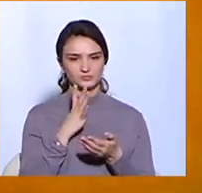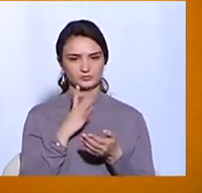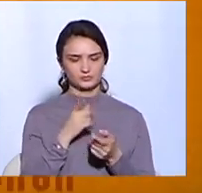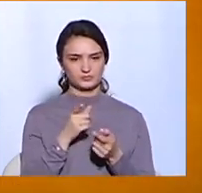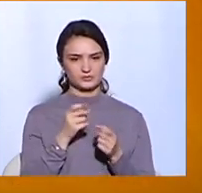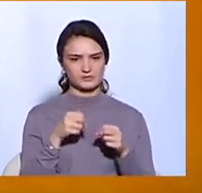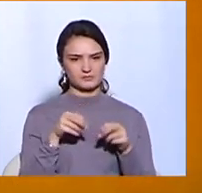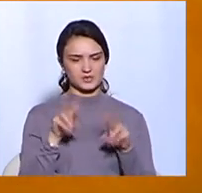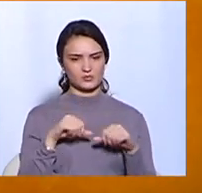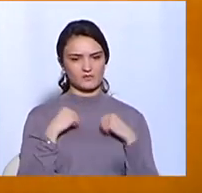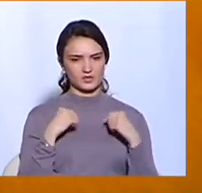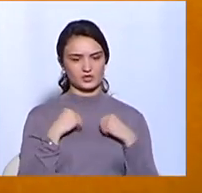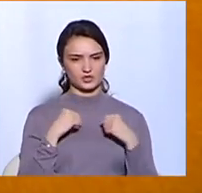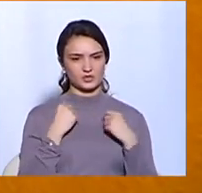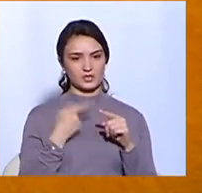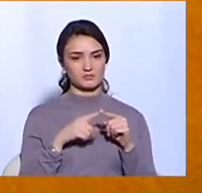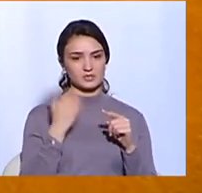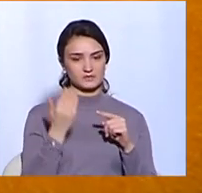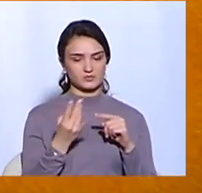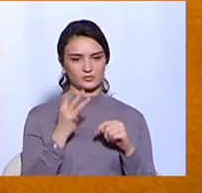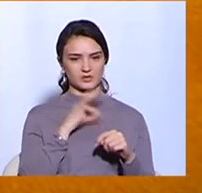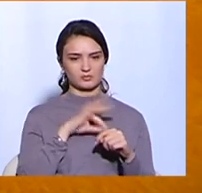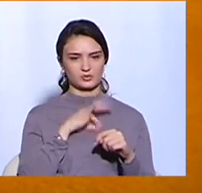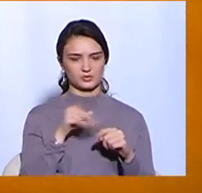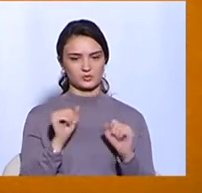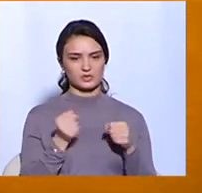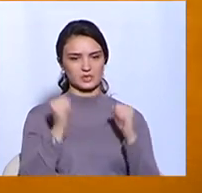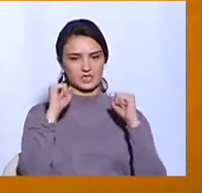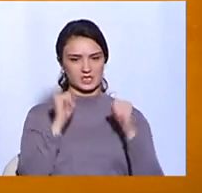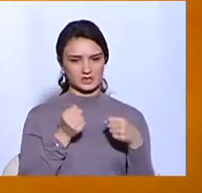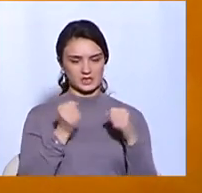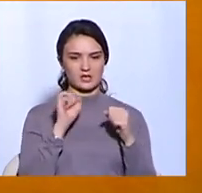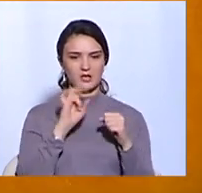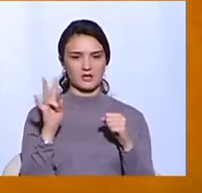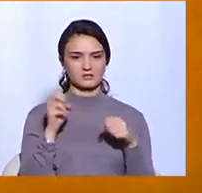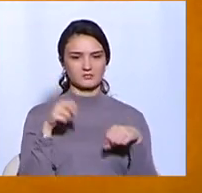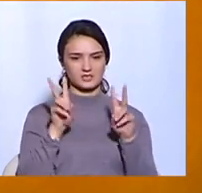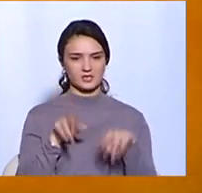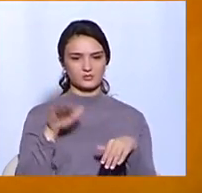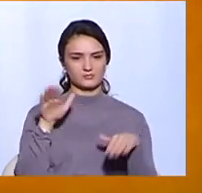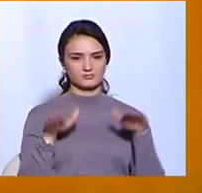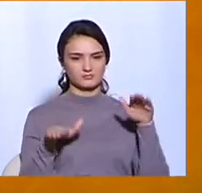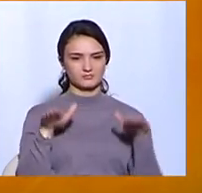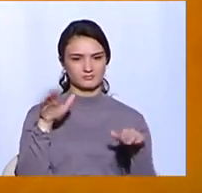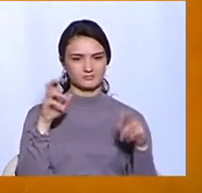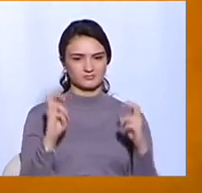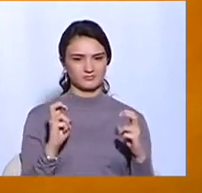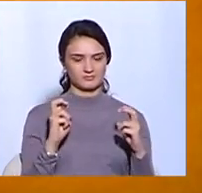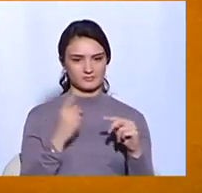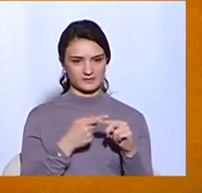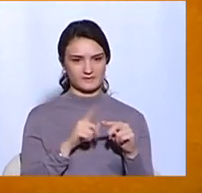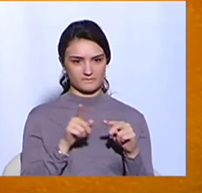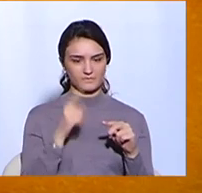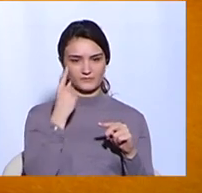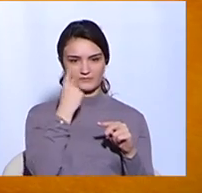ვესტიბულური აპარატის ვარჯიში. ამისათვის გამოიყენეთ საქანელა, ან კონსტრუქცია აიწონა და იწონა.